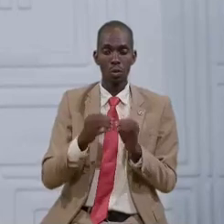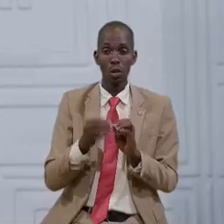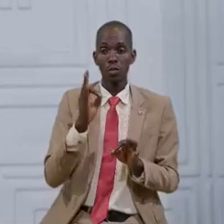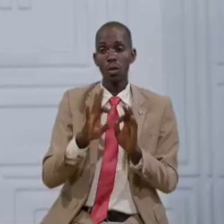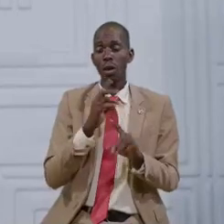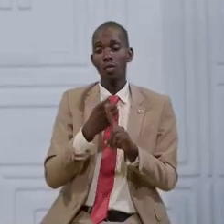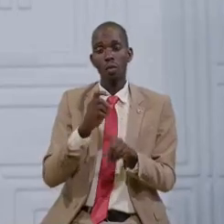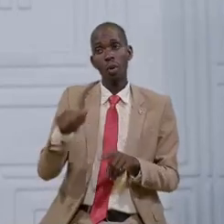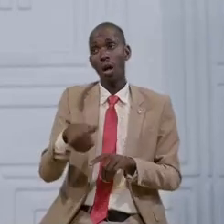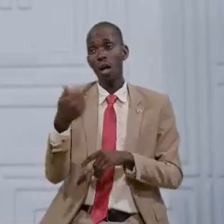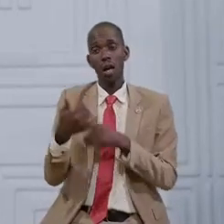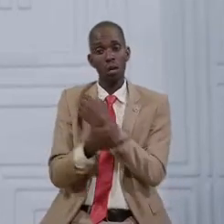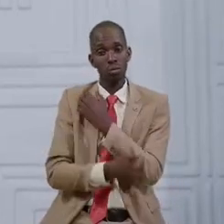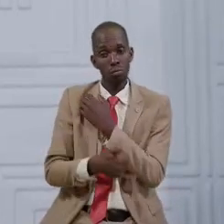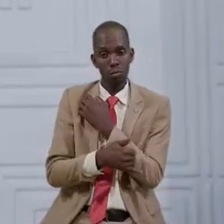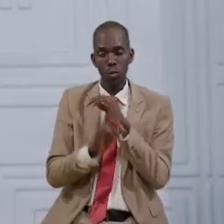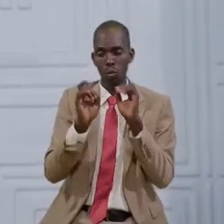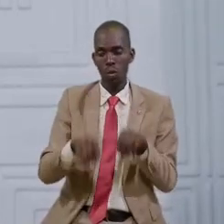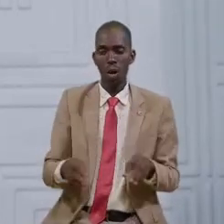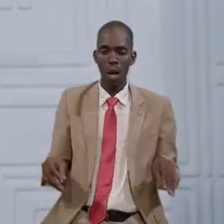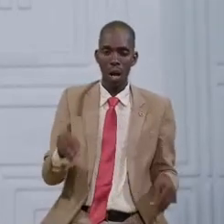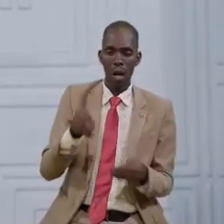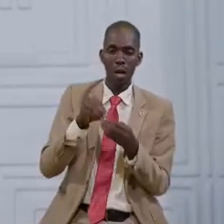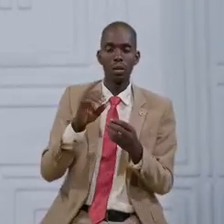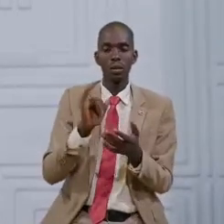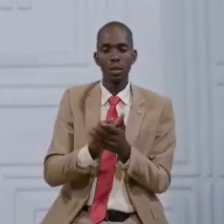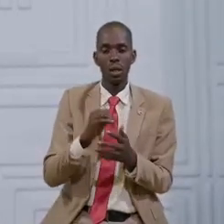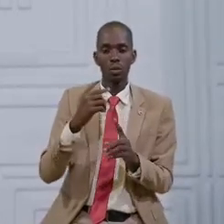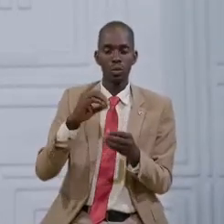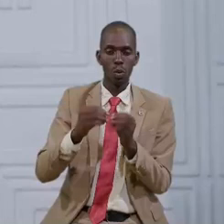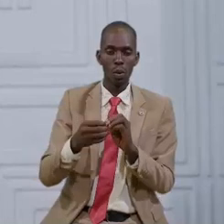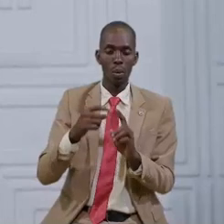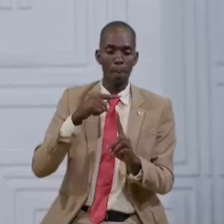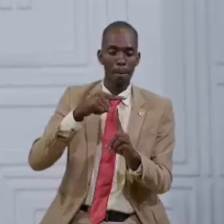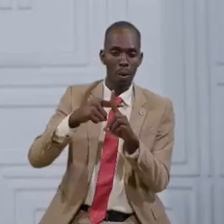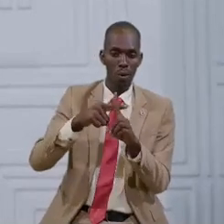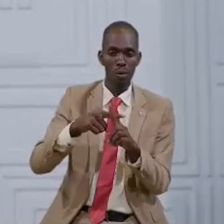vous pouvez nous envoyer votre information.